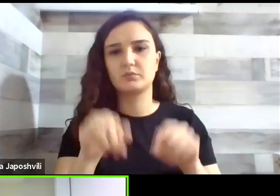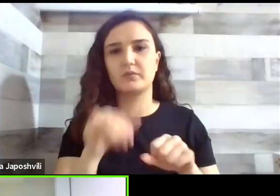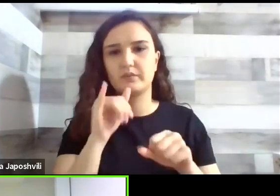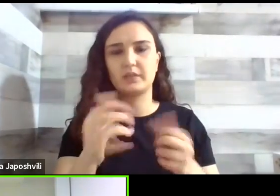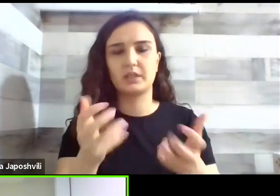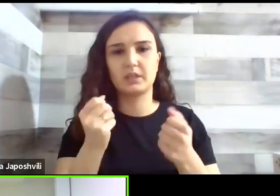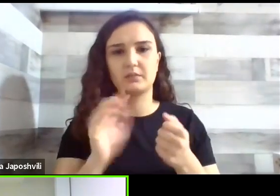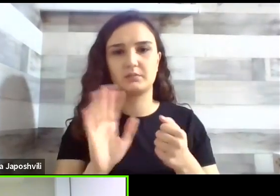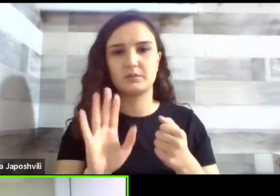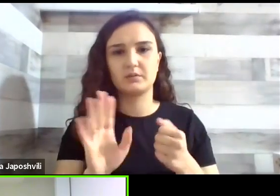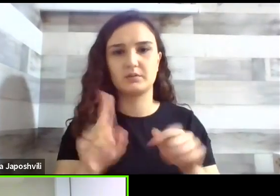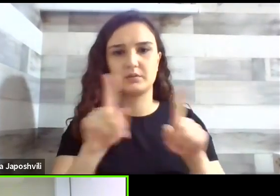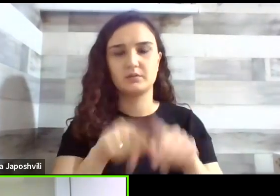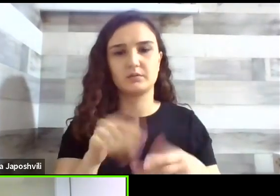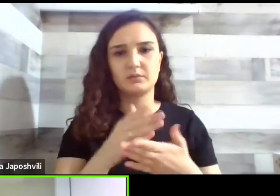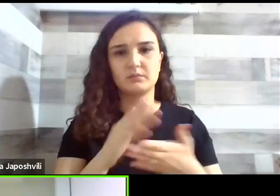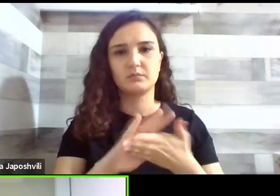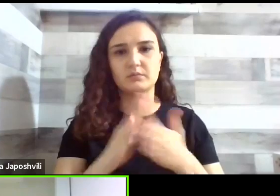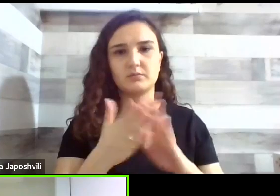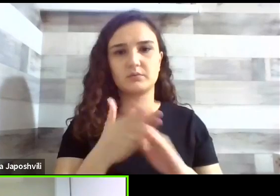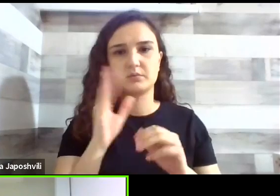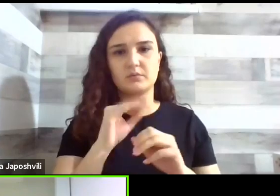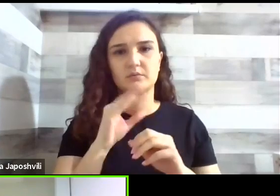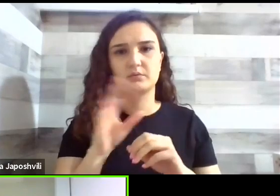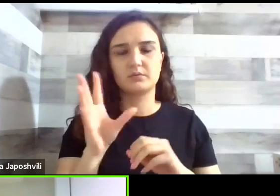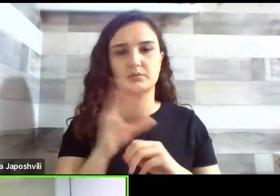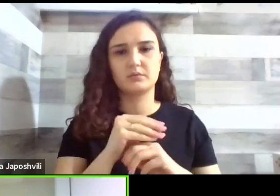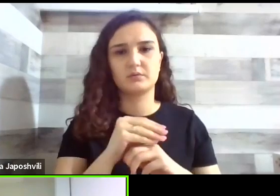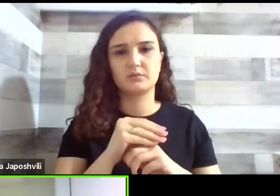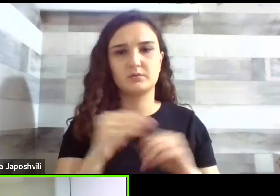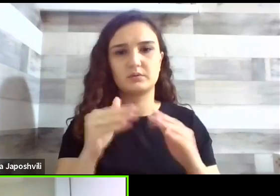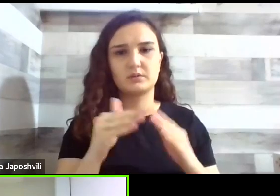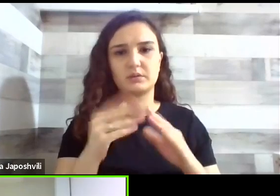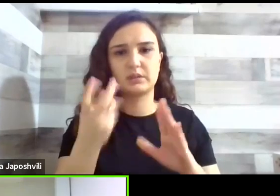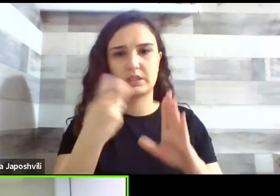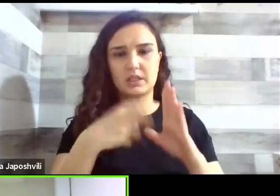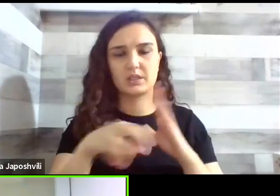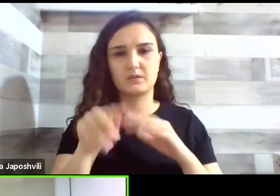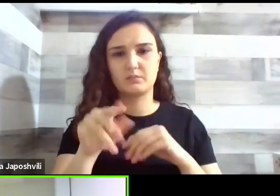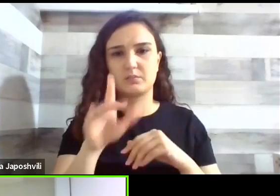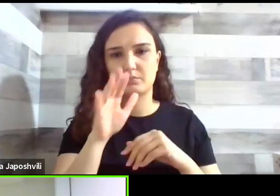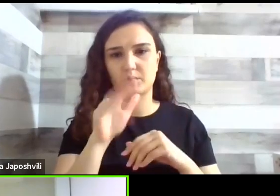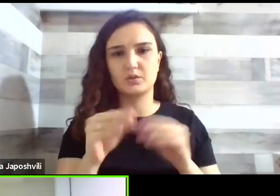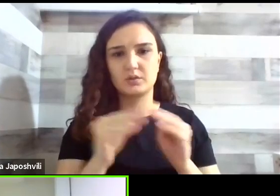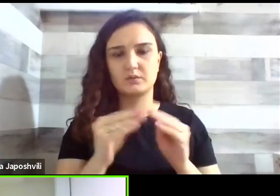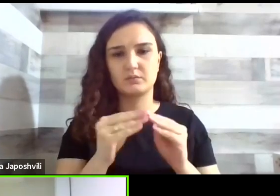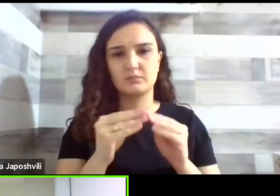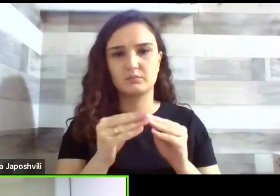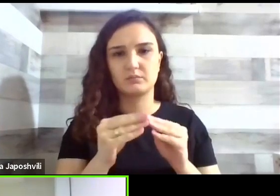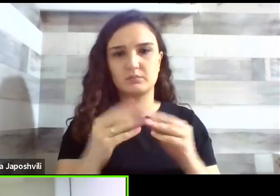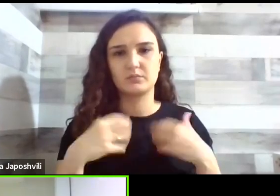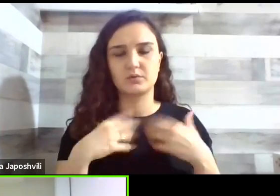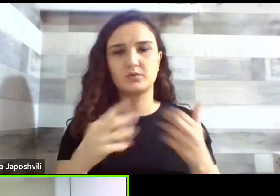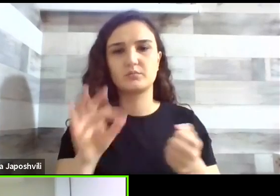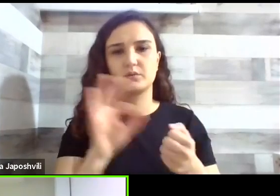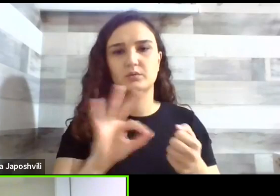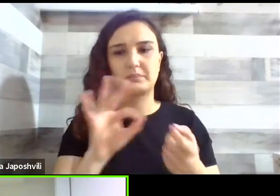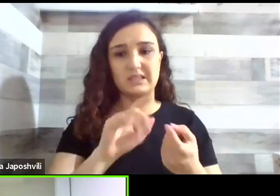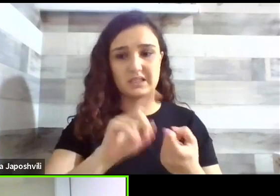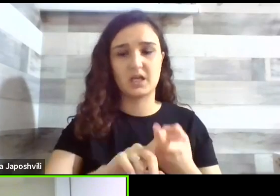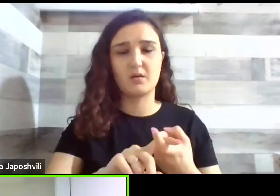იღებდნენ. ასევე არის მდგომარეობები, როდესაც სახლიდან გასვლა იმ მომენტში, თქვა, იგივე მოწყვლადი ჯანმრთელობის გამო და ასე